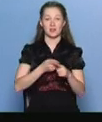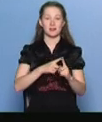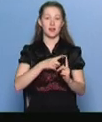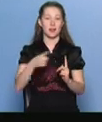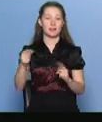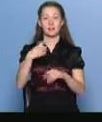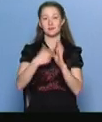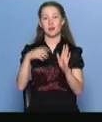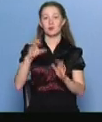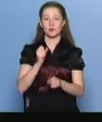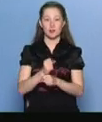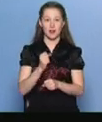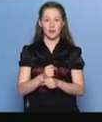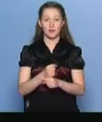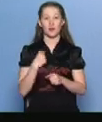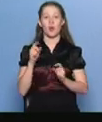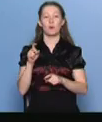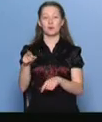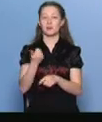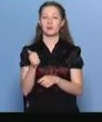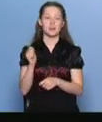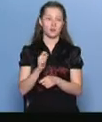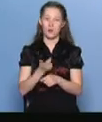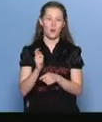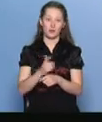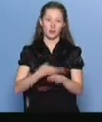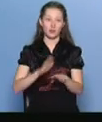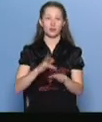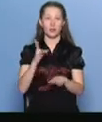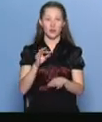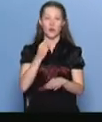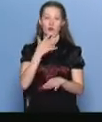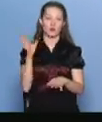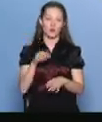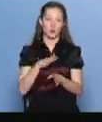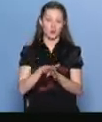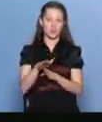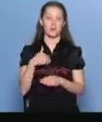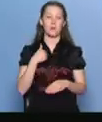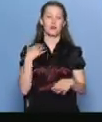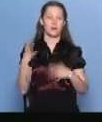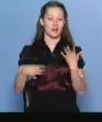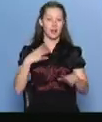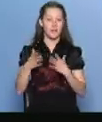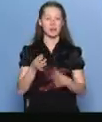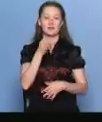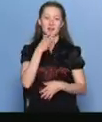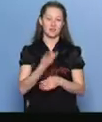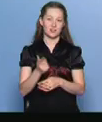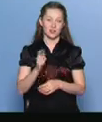секунд делаю. Ну, убежать, наверное, самое тяжелое. Ну, мы очень рады, мы хорошо сделали, мы тренировались, нам очень